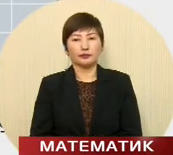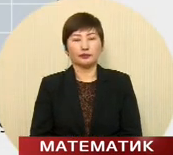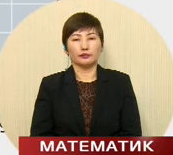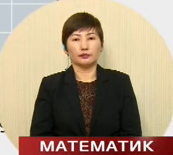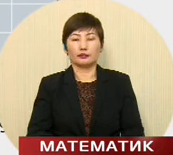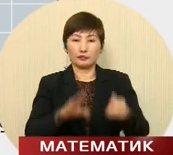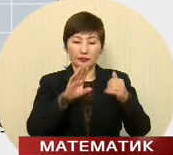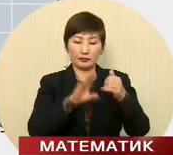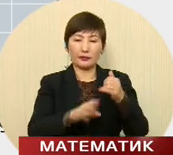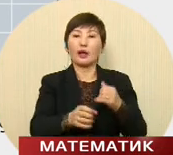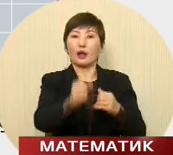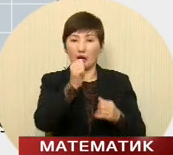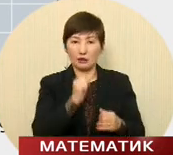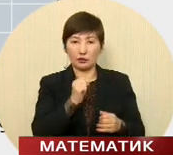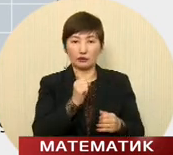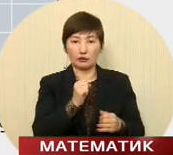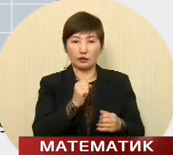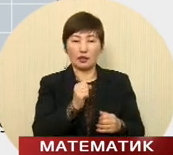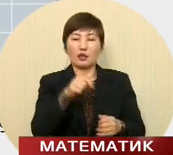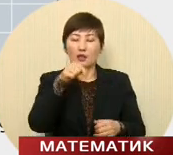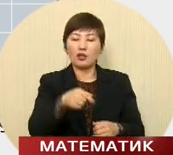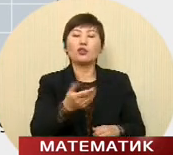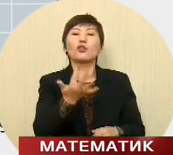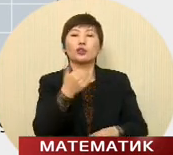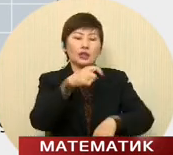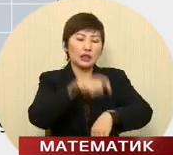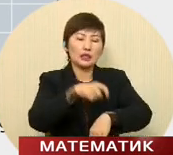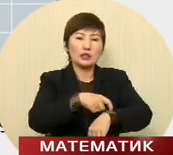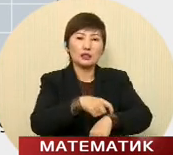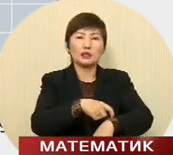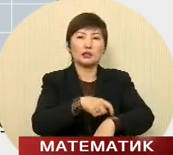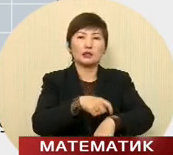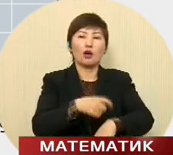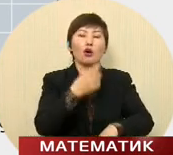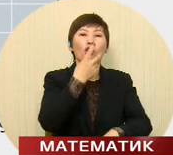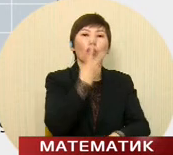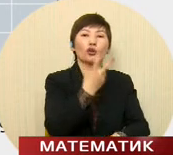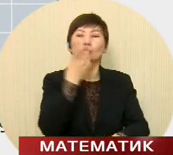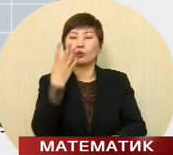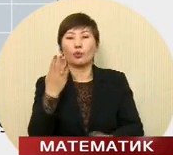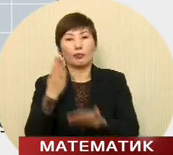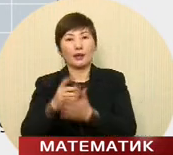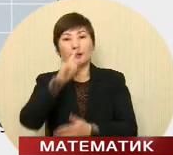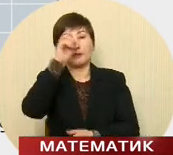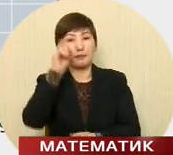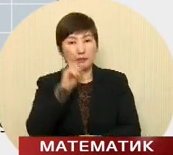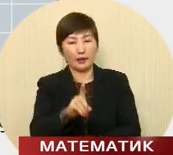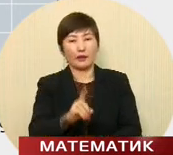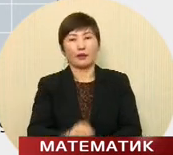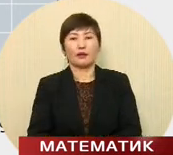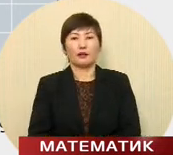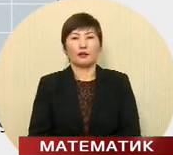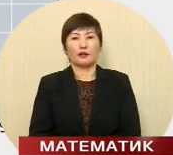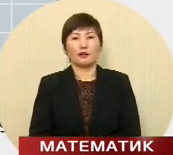За дараагийн асуулт нь энэ өдөр хідэн цагт агаарын температур 24 хэм байсан бэ гэсэн байна. За тэгвэл